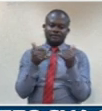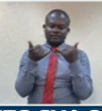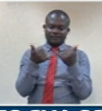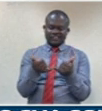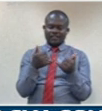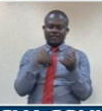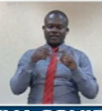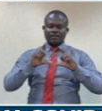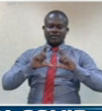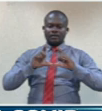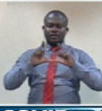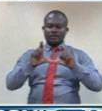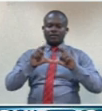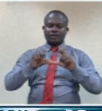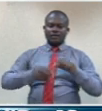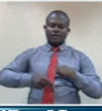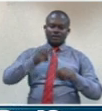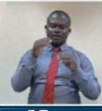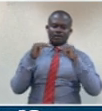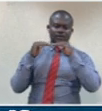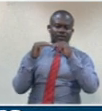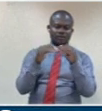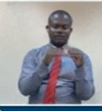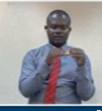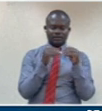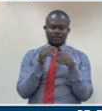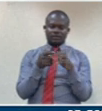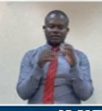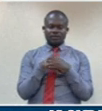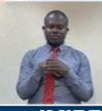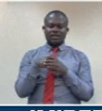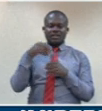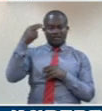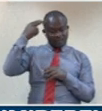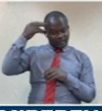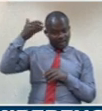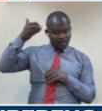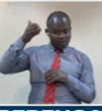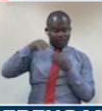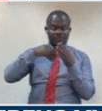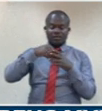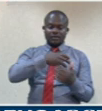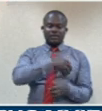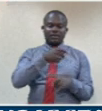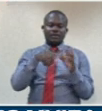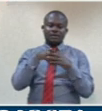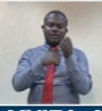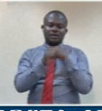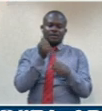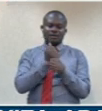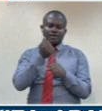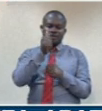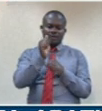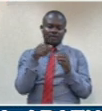afite impamyabumenyi yo ku rwego rwa doktora n'ubundi mu bya filozofiya mu bukungu. Mu mirimo rero yakoze harimo ko